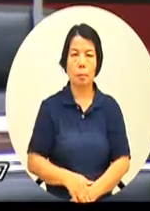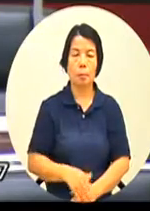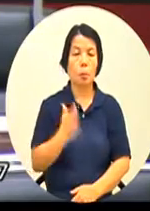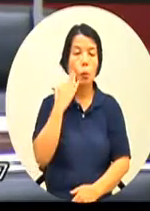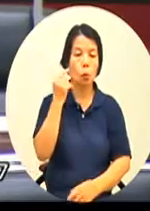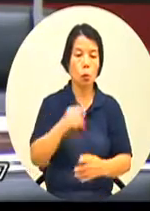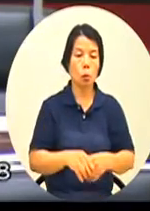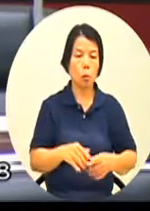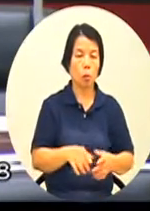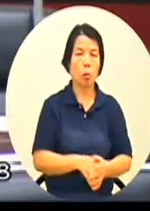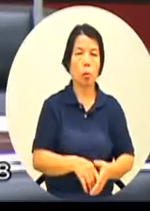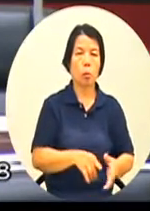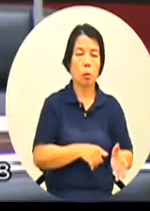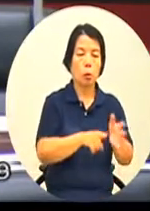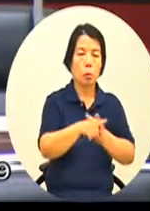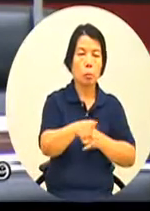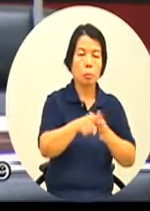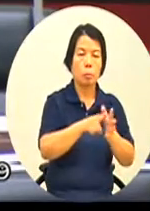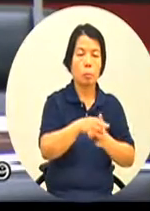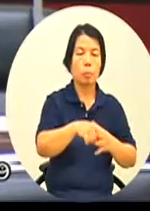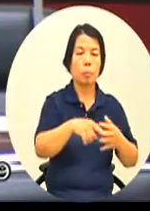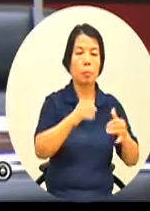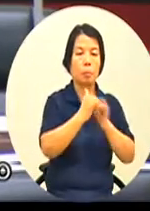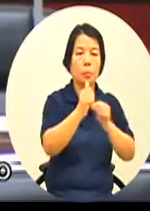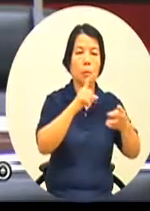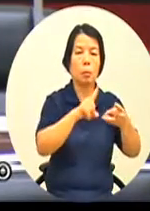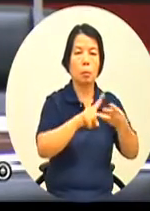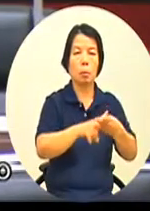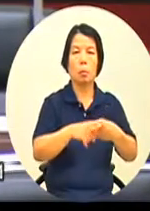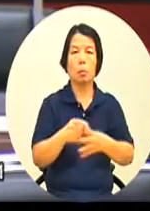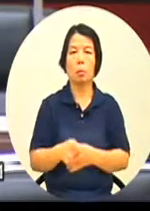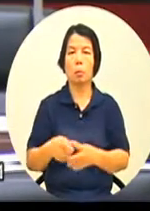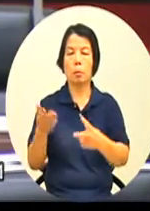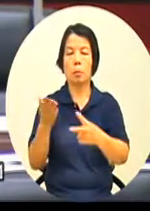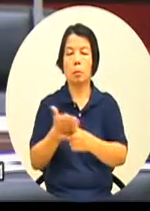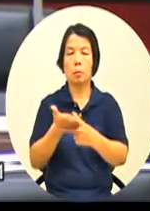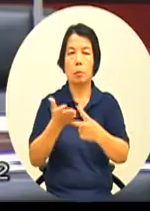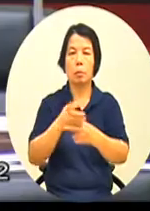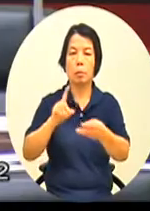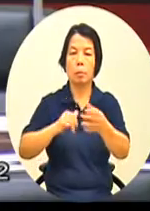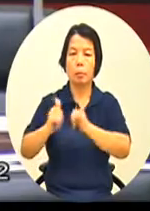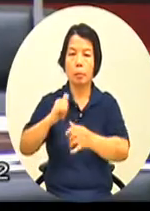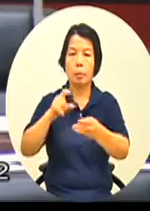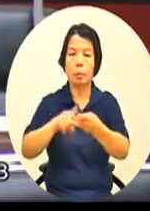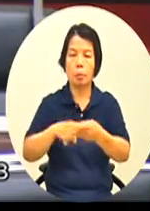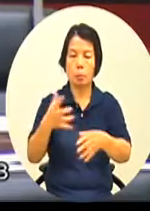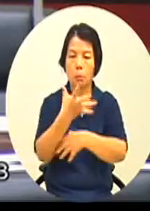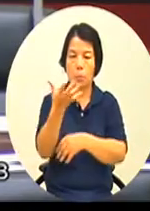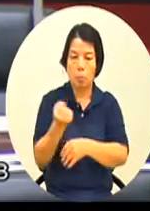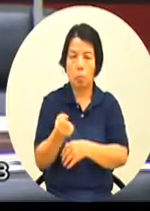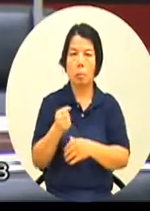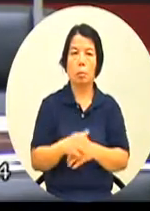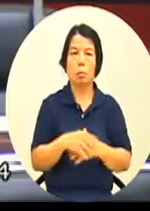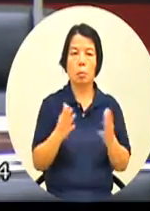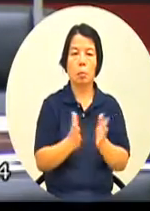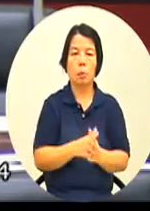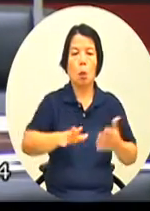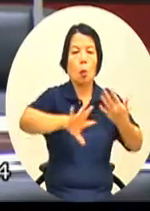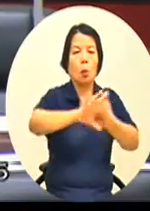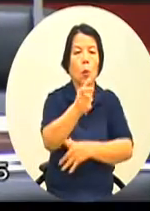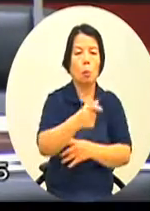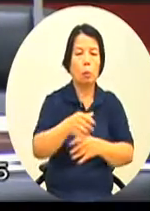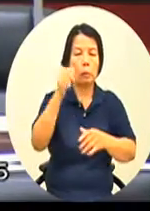一种民主、第二种民主就可以决定所有的争议，啊，那我跟大家讲，这个议会外面不应该有抗议事